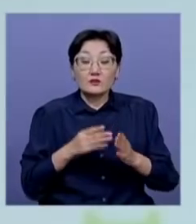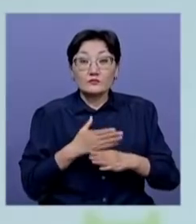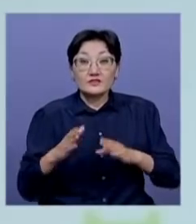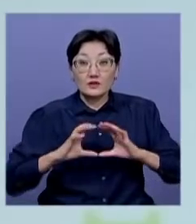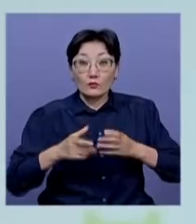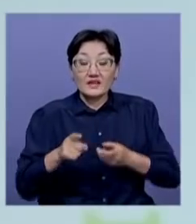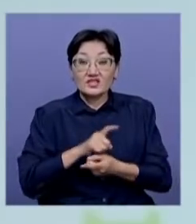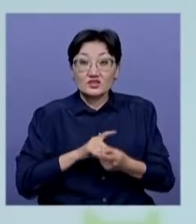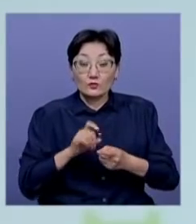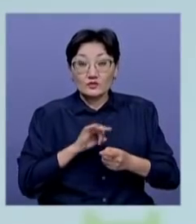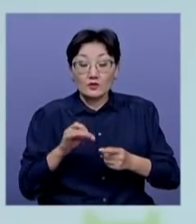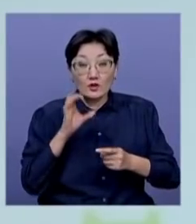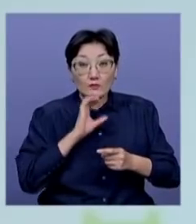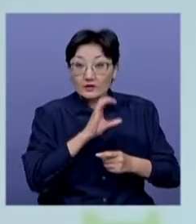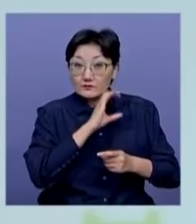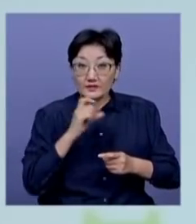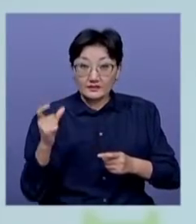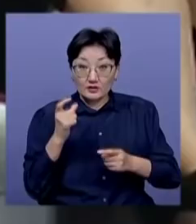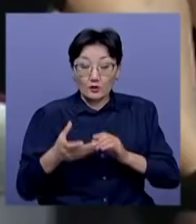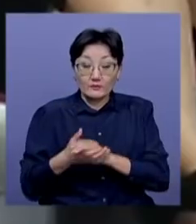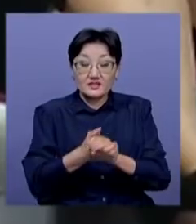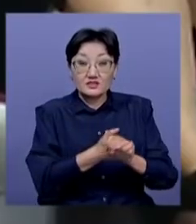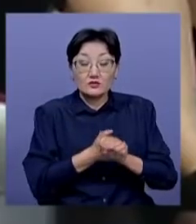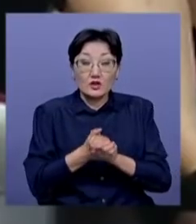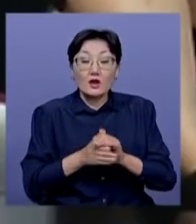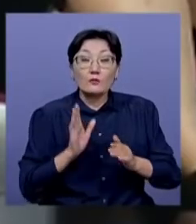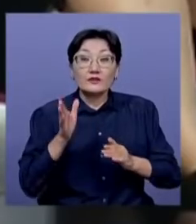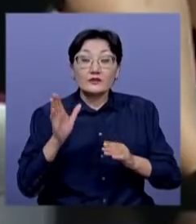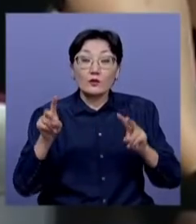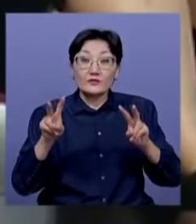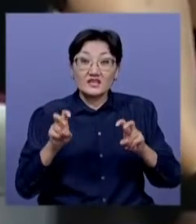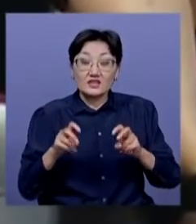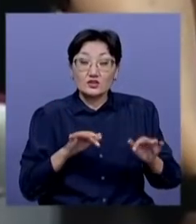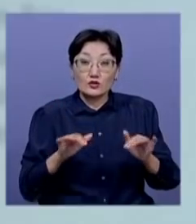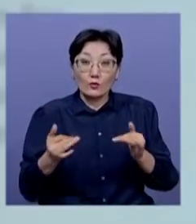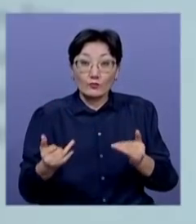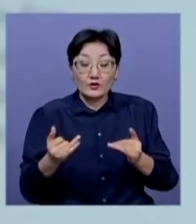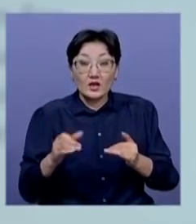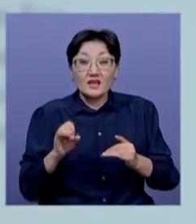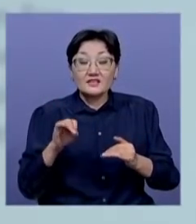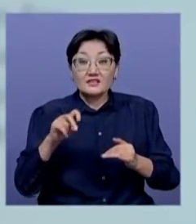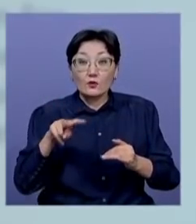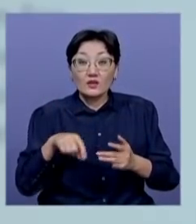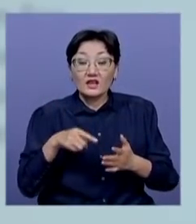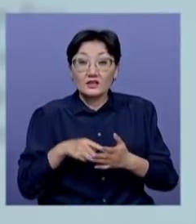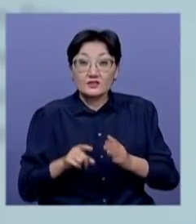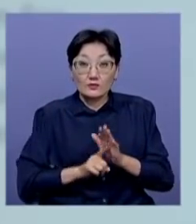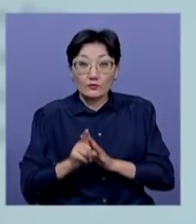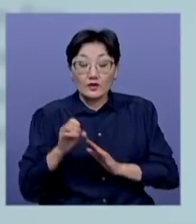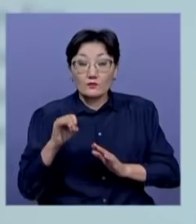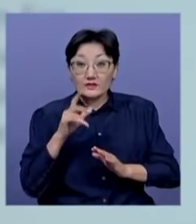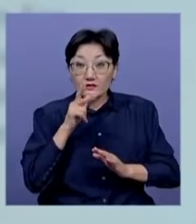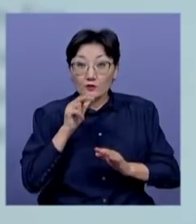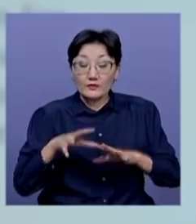жаһандық өзгерістер және солтүстік экономикалық ынтымақтастықтың келешегі тақырыбындағы шара бүгін Сеул қаласында басталды. Оңтүстік